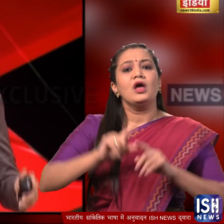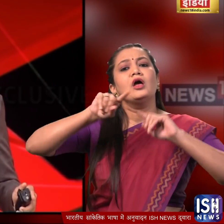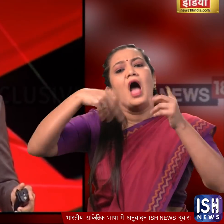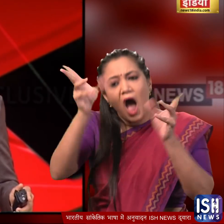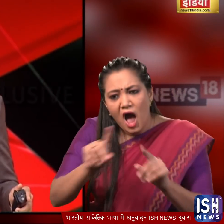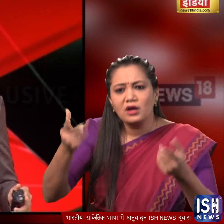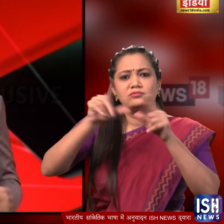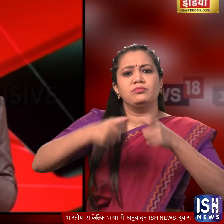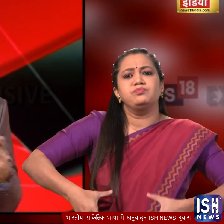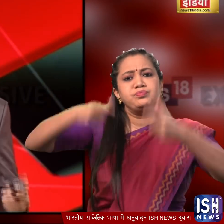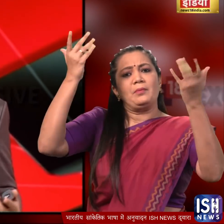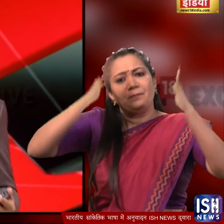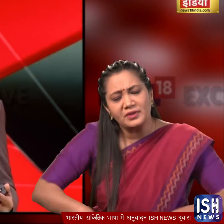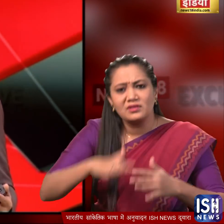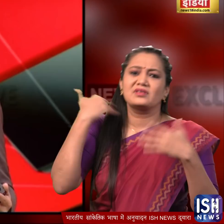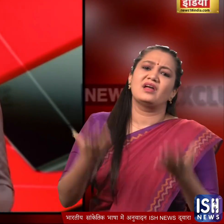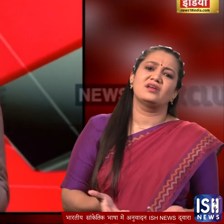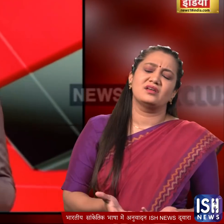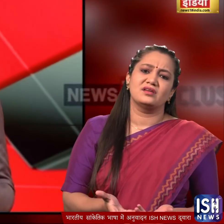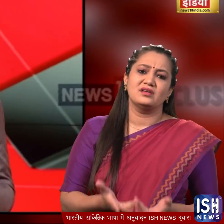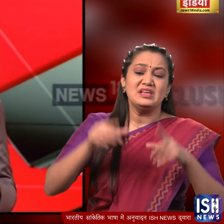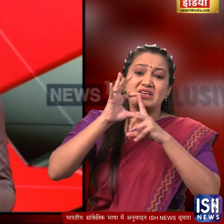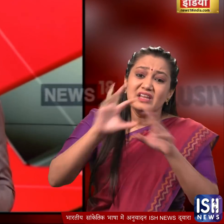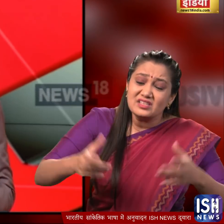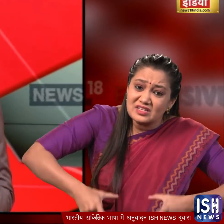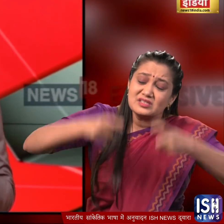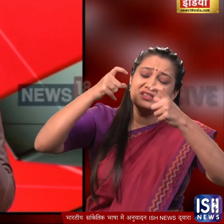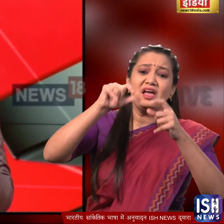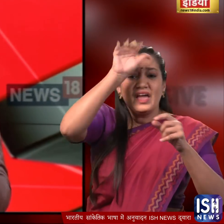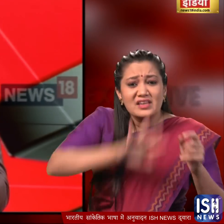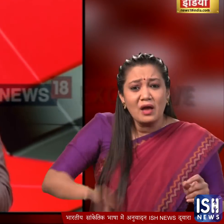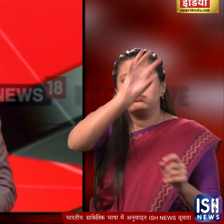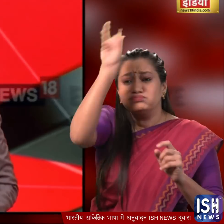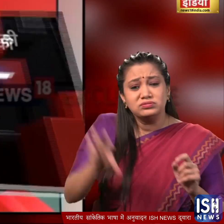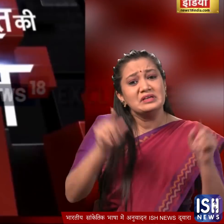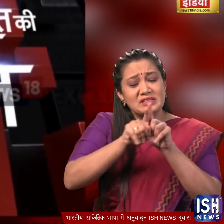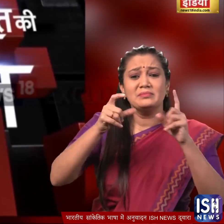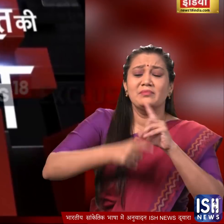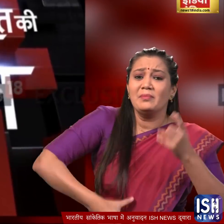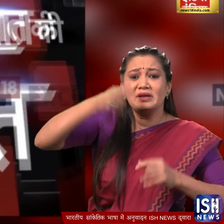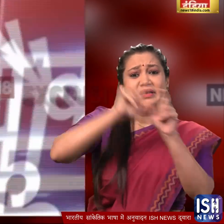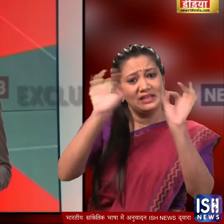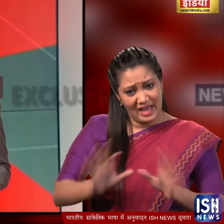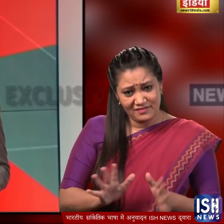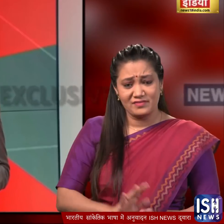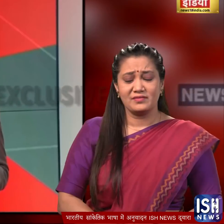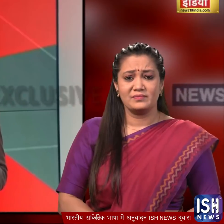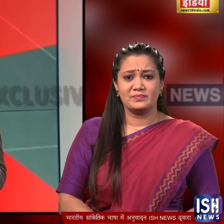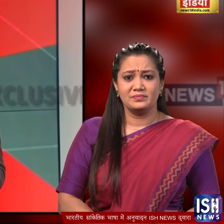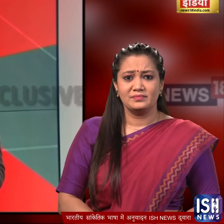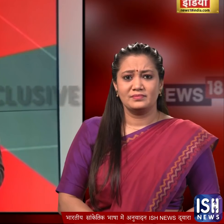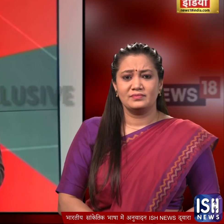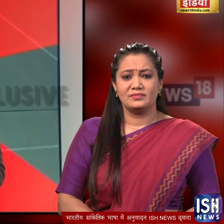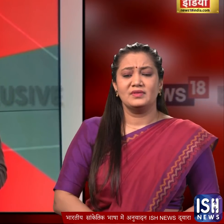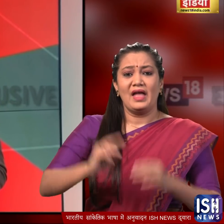कहीं किसी इमारत के मलबे में कोई जिंदा दफन होगा, क्योंकि ऐसी खतरनाक इमारतें देश के हर शहर में मौजूद हैं। एमपी के इंदौर से चौंका देने